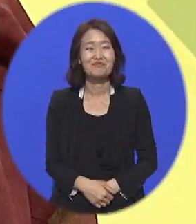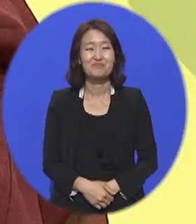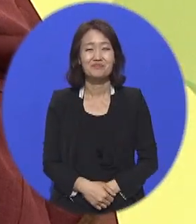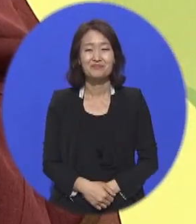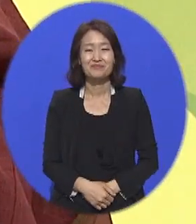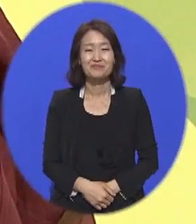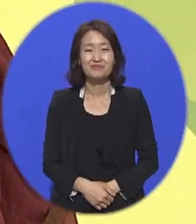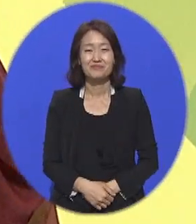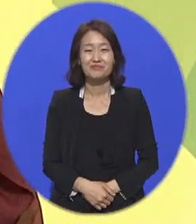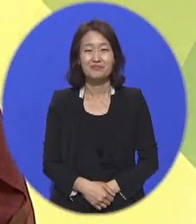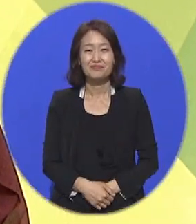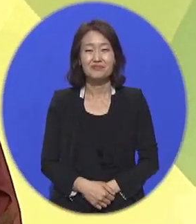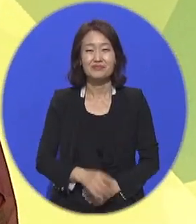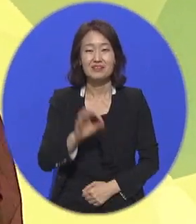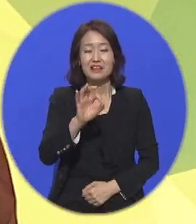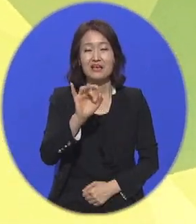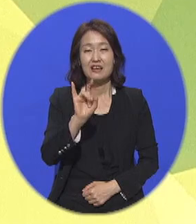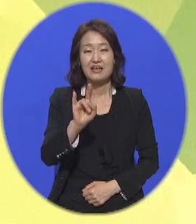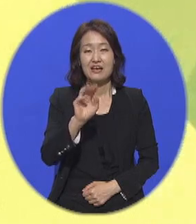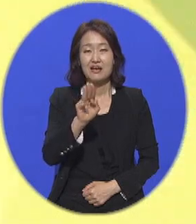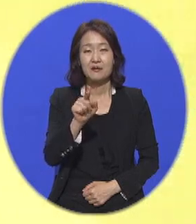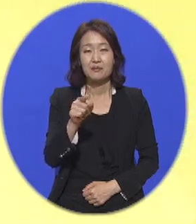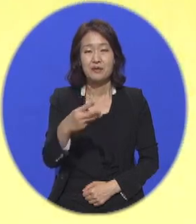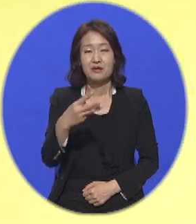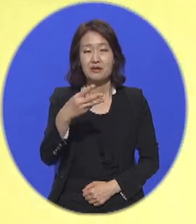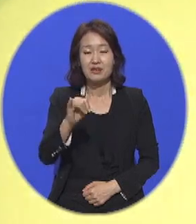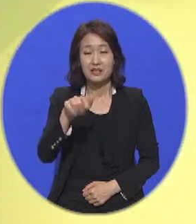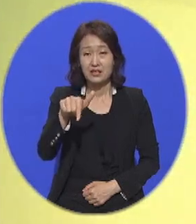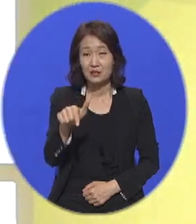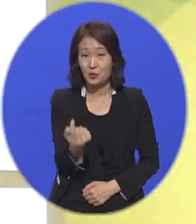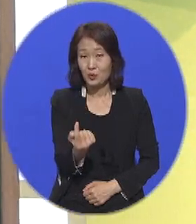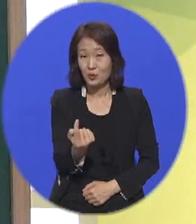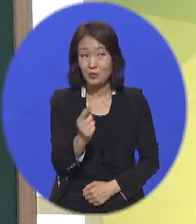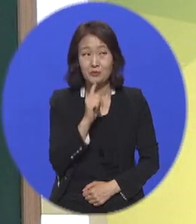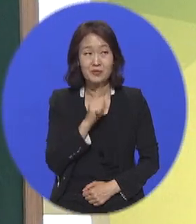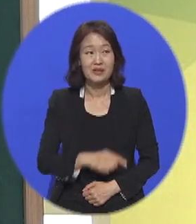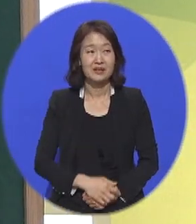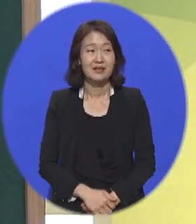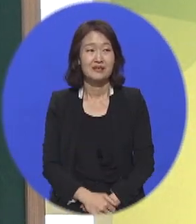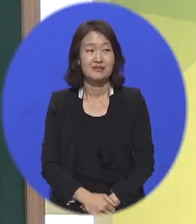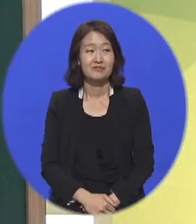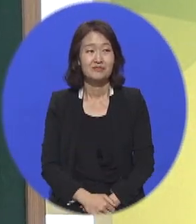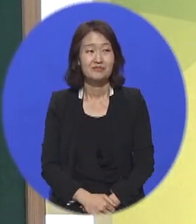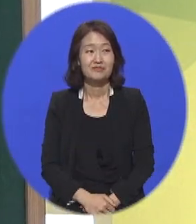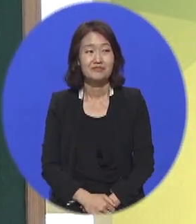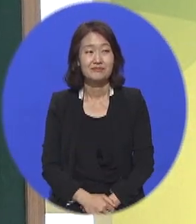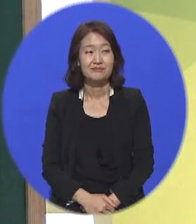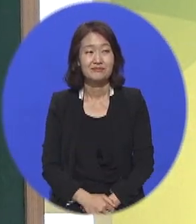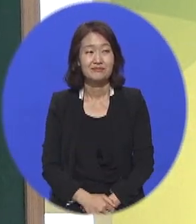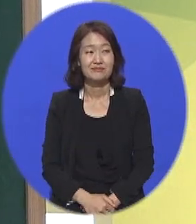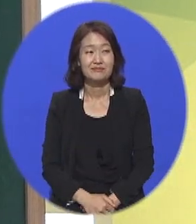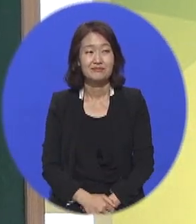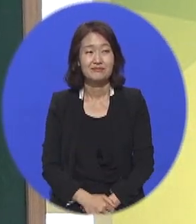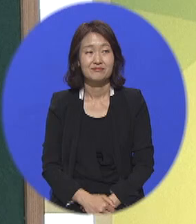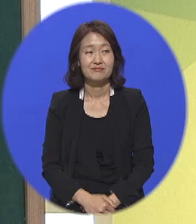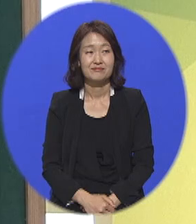예, 이제 애별리고 이제 다시 앉아 안 부사시겠지 뭐.